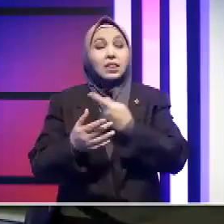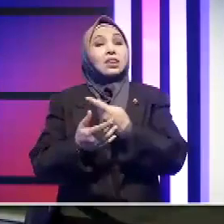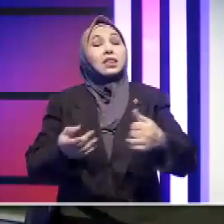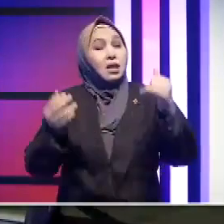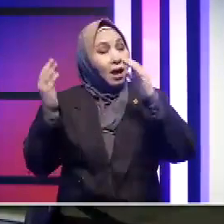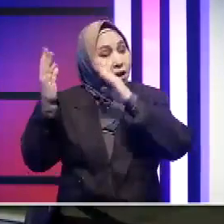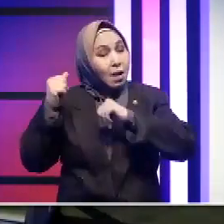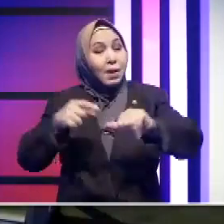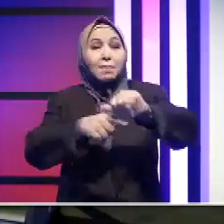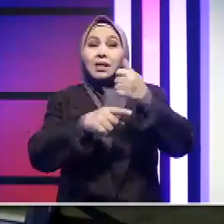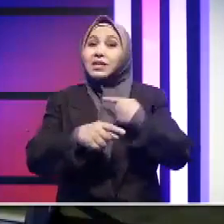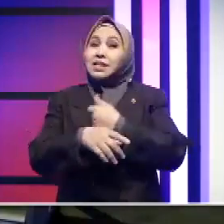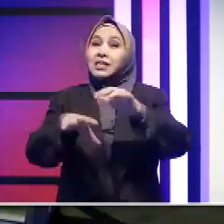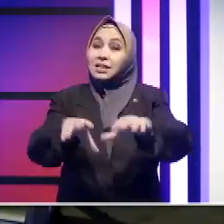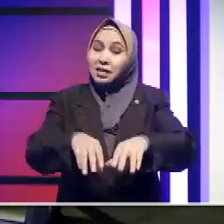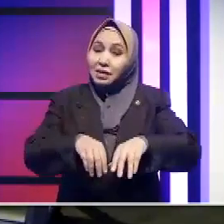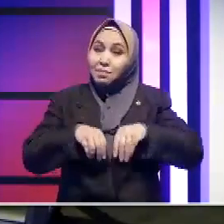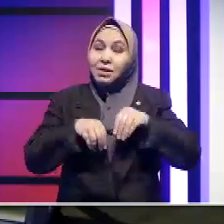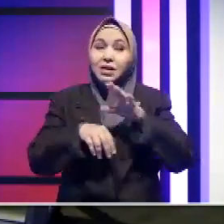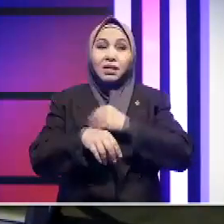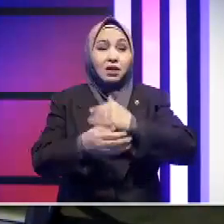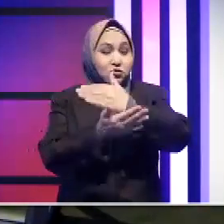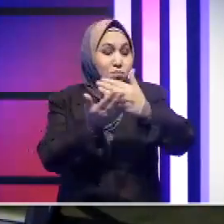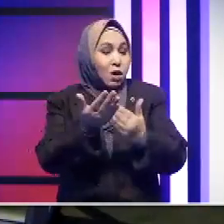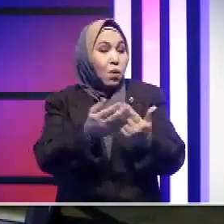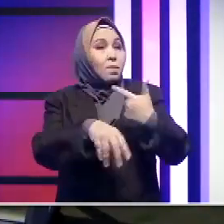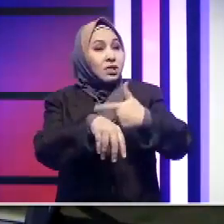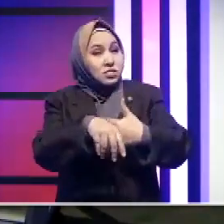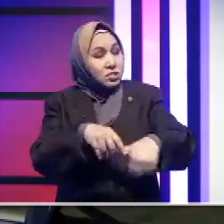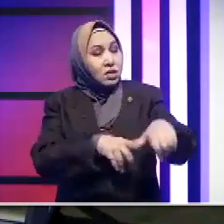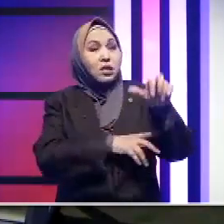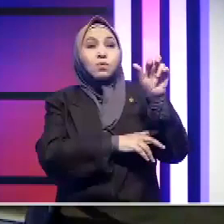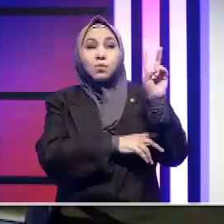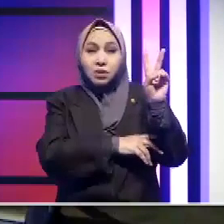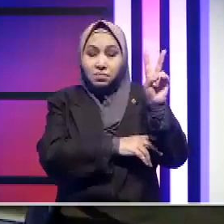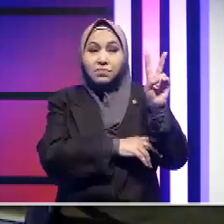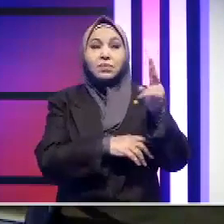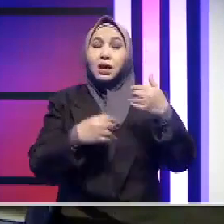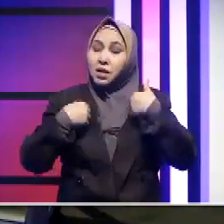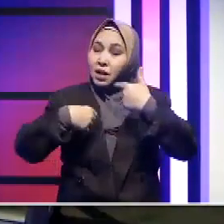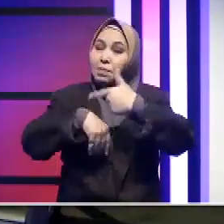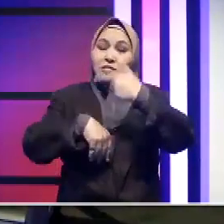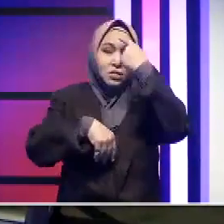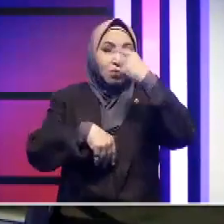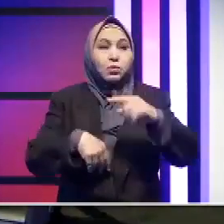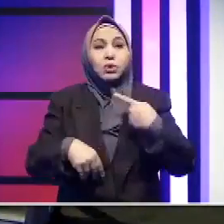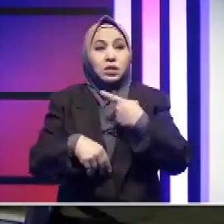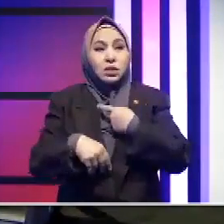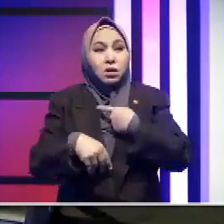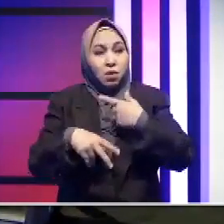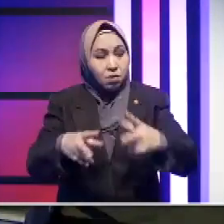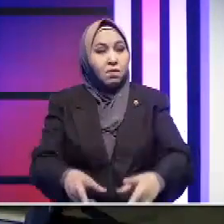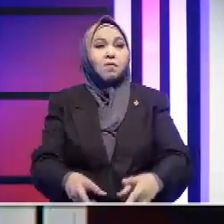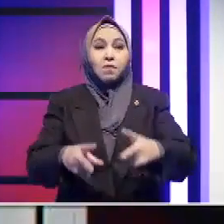amal kita diterima dan ediabas paruh masih kedua nih segar alami adalah emas the untuk kita memecut